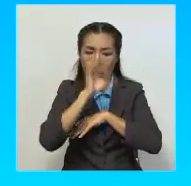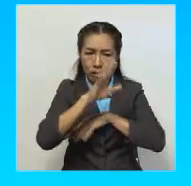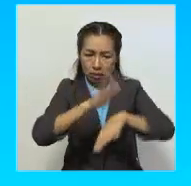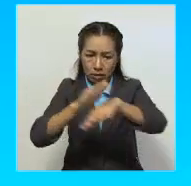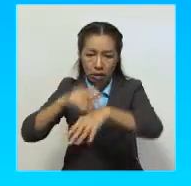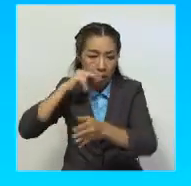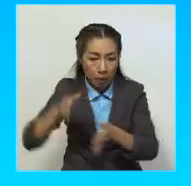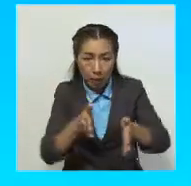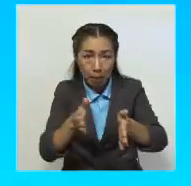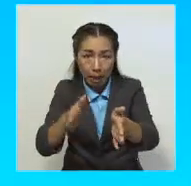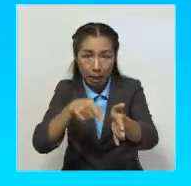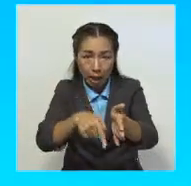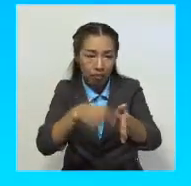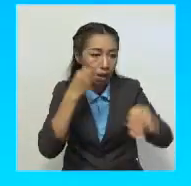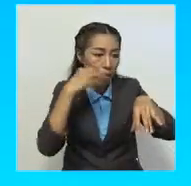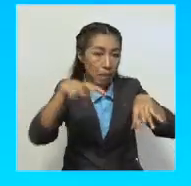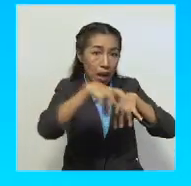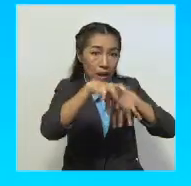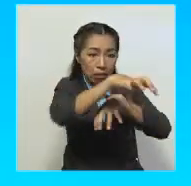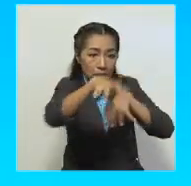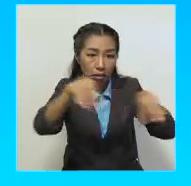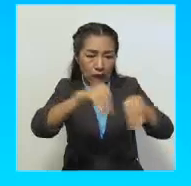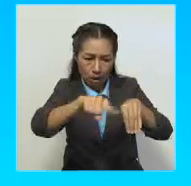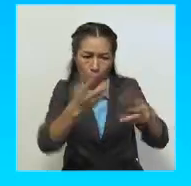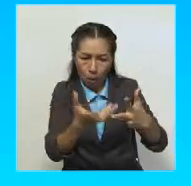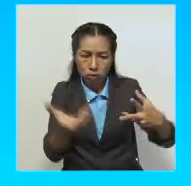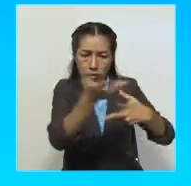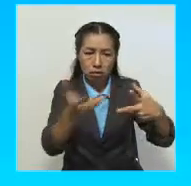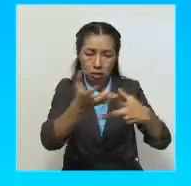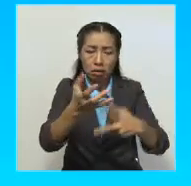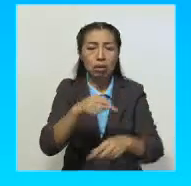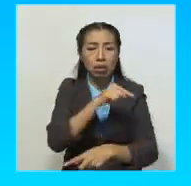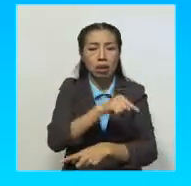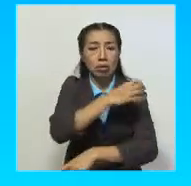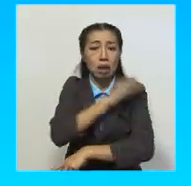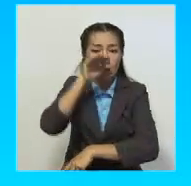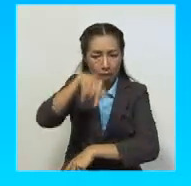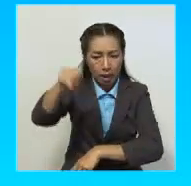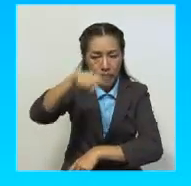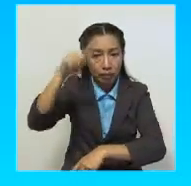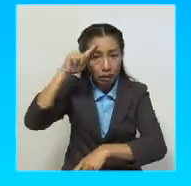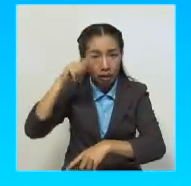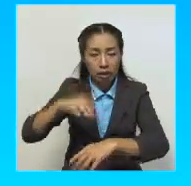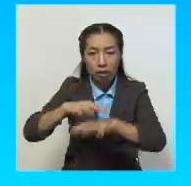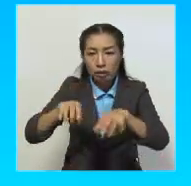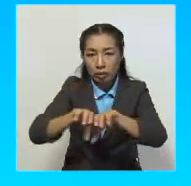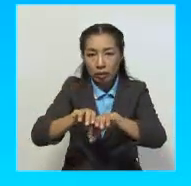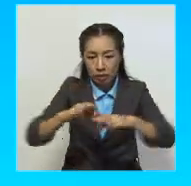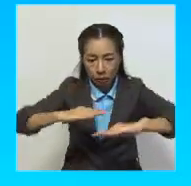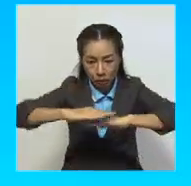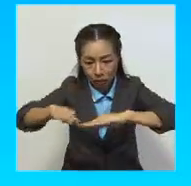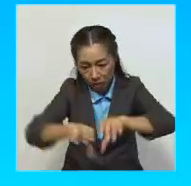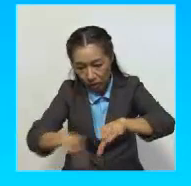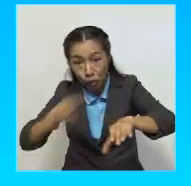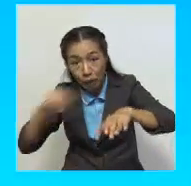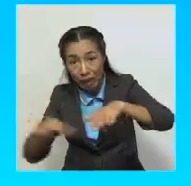นะครับให้ยกของขึ้นไปไว้ที่สูงก่อนนะครับแล้วก็ให้ทางเทศบาลเมืองปราจีนบุรีเนี่ยมีการปิดท่อระบายน้ำเพื่อป้องกันน้ำท่ว